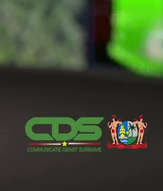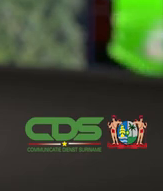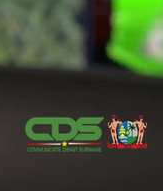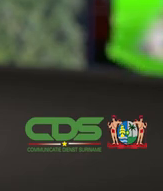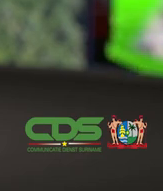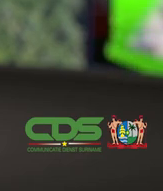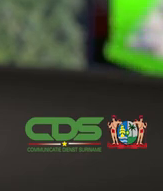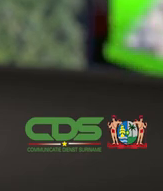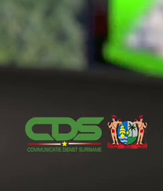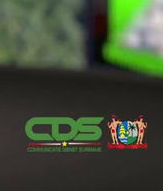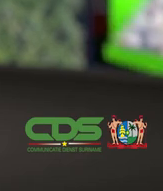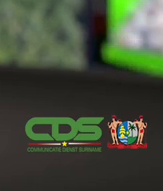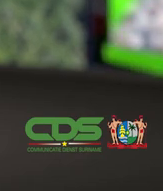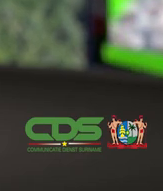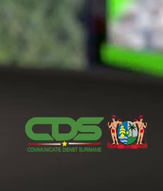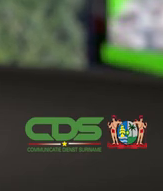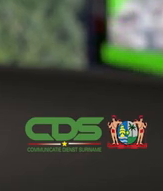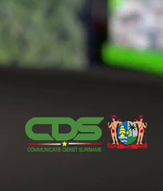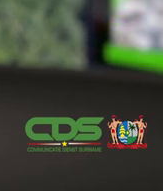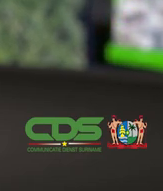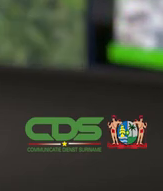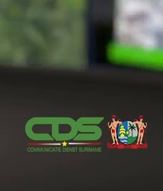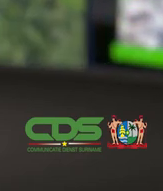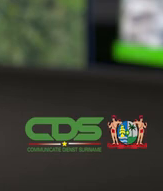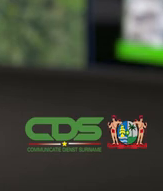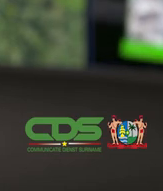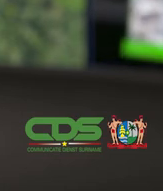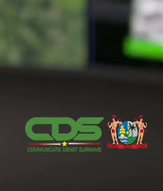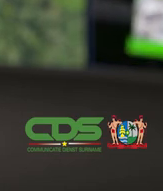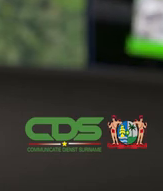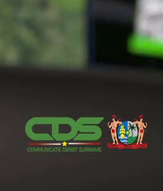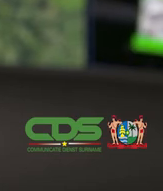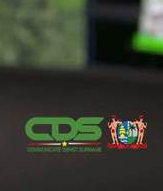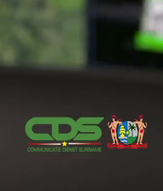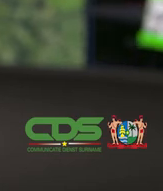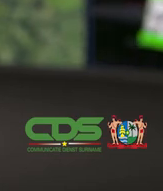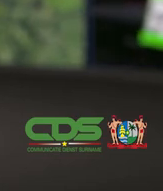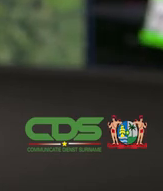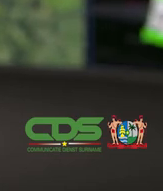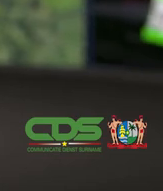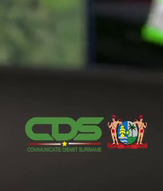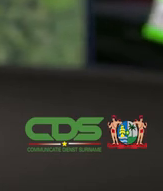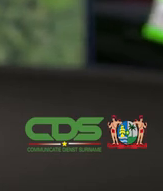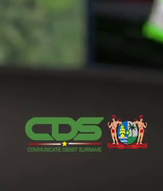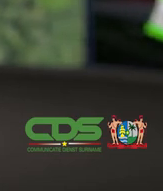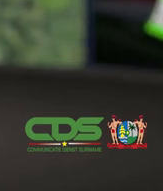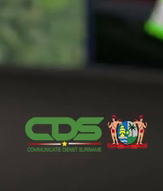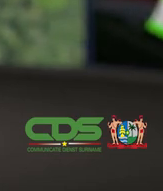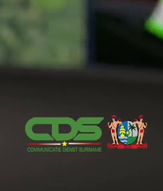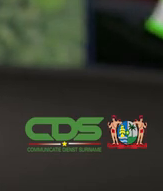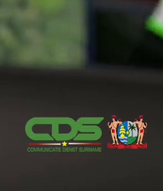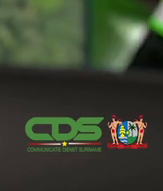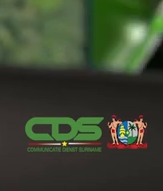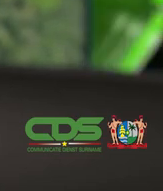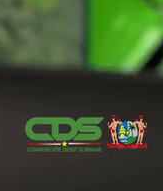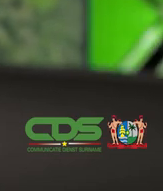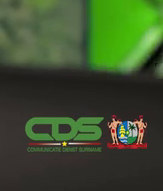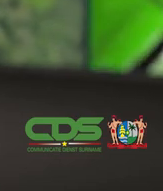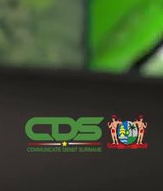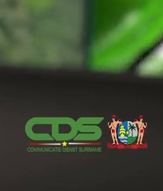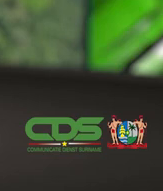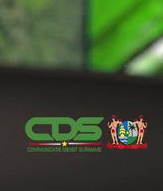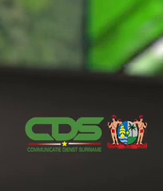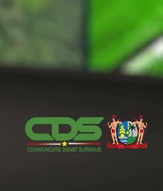een persconferentie in de congreszaal op 9 juni 2021 de nieuwe tarieven gepresenteerd van de energiebedrijven